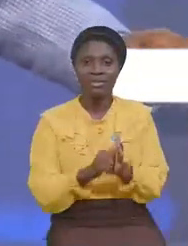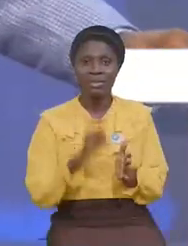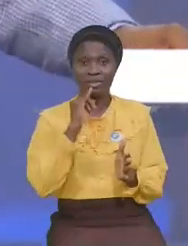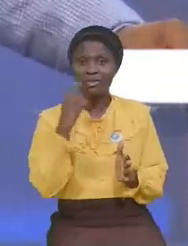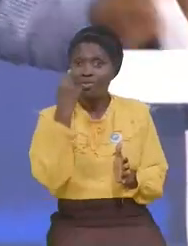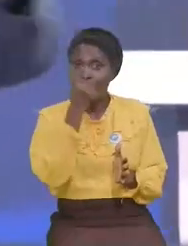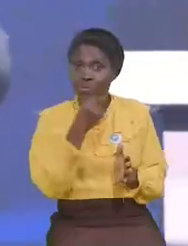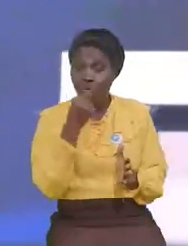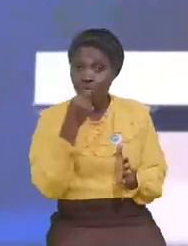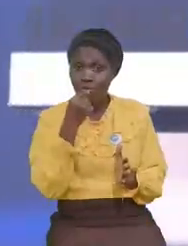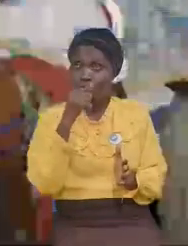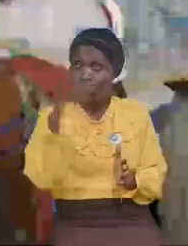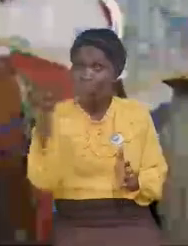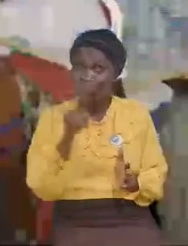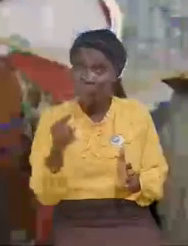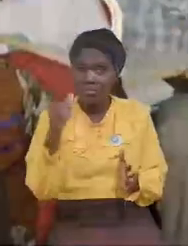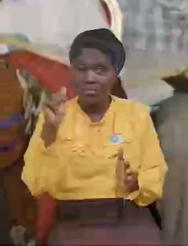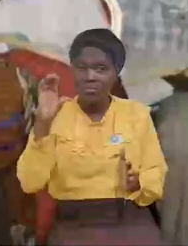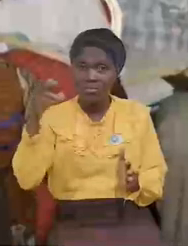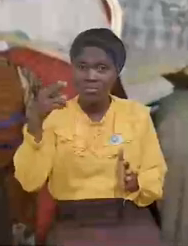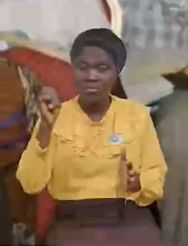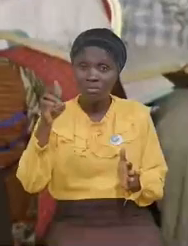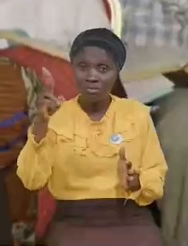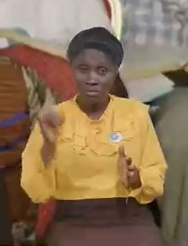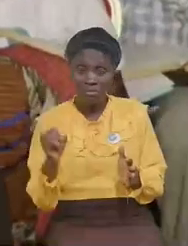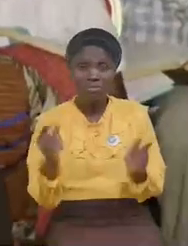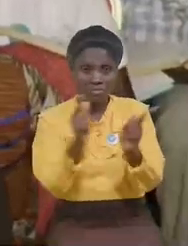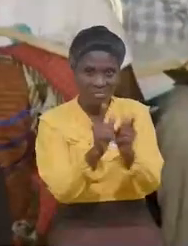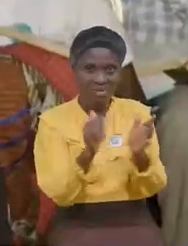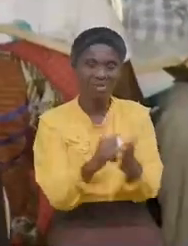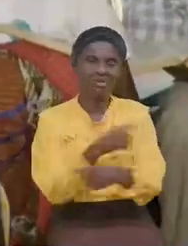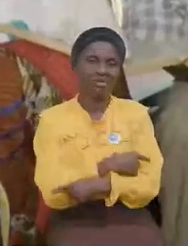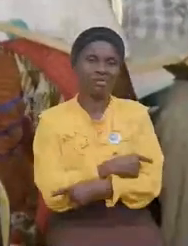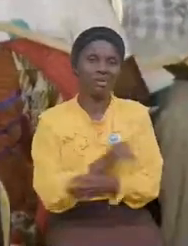C'est ainsi Zachée a rencontré le Seigneur le jour-là.